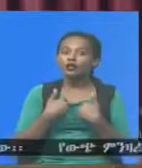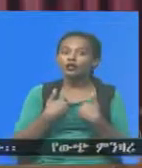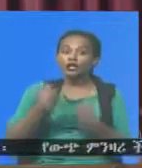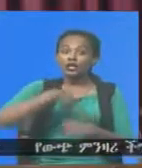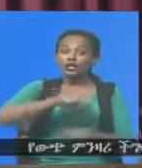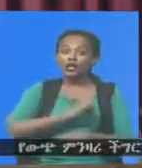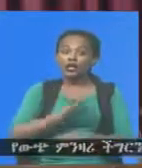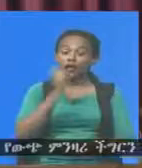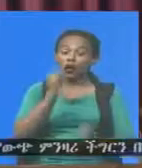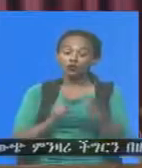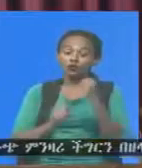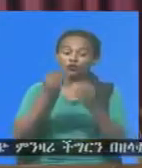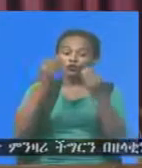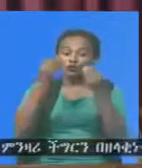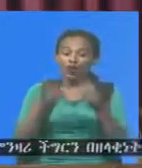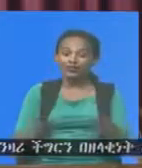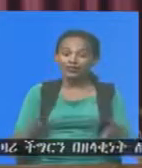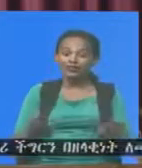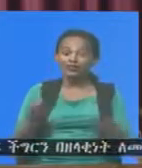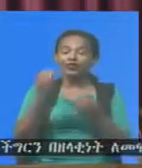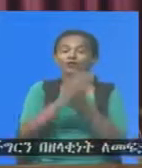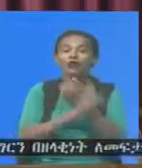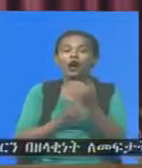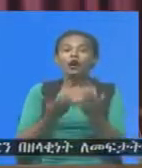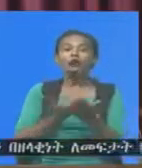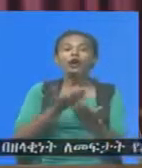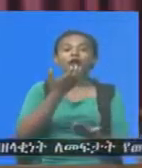የኛ ውድድር ማጣት የሀገር ሀብት